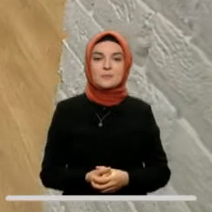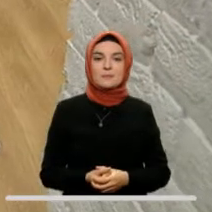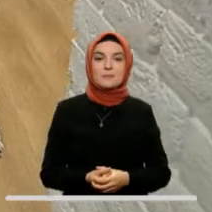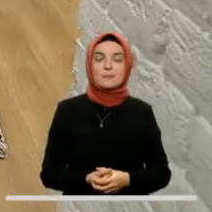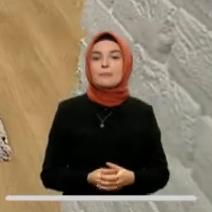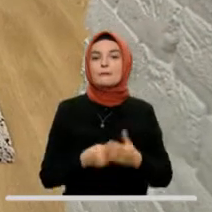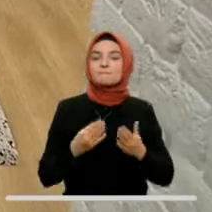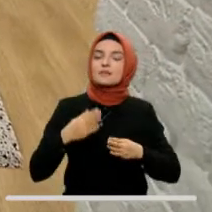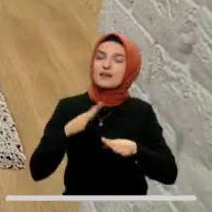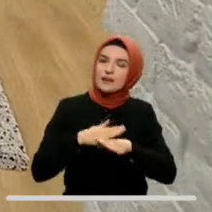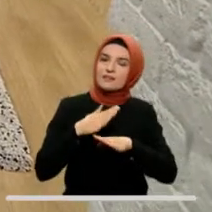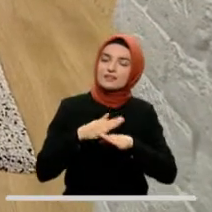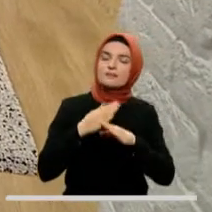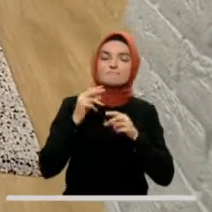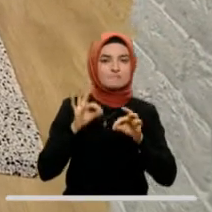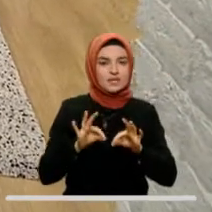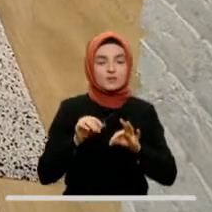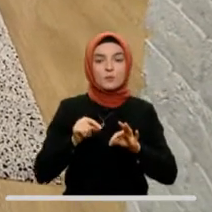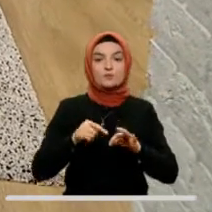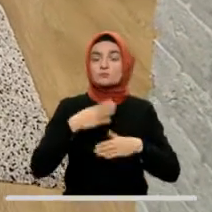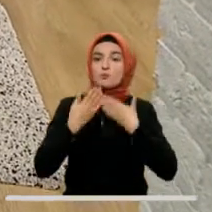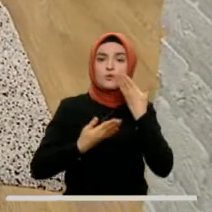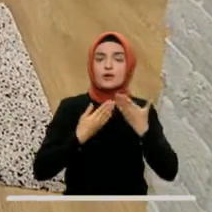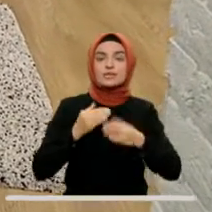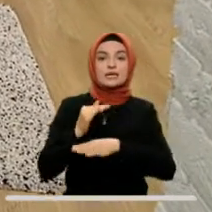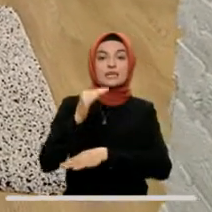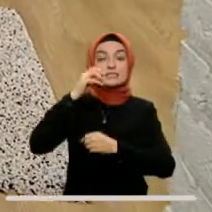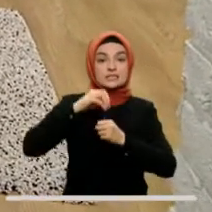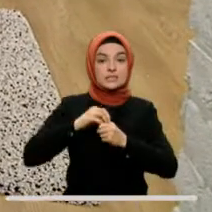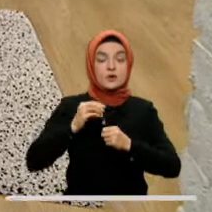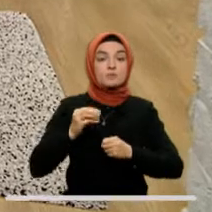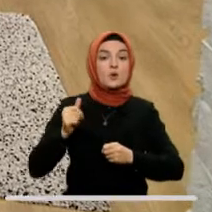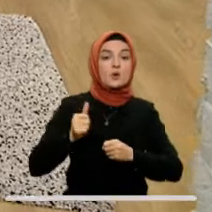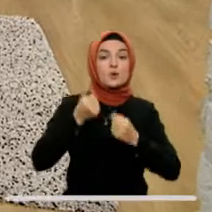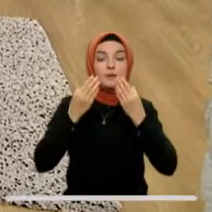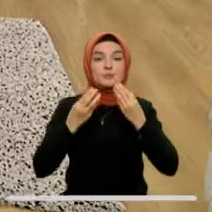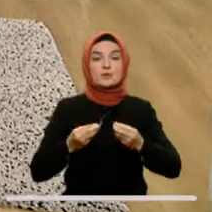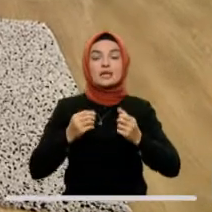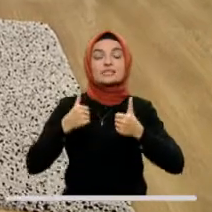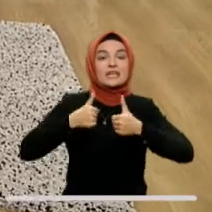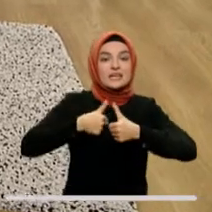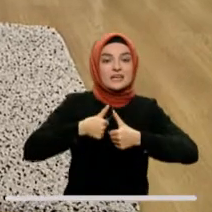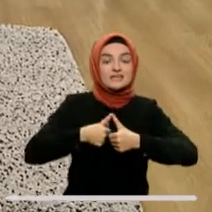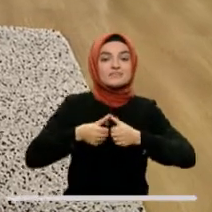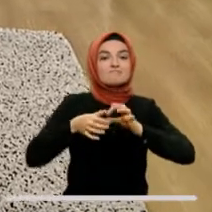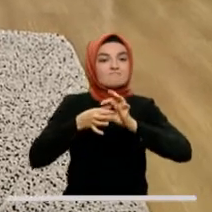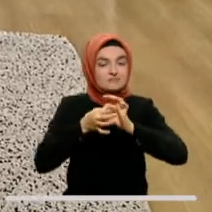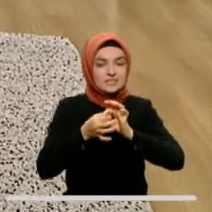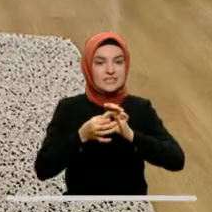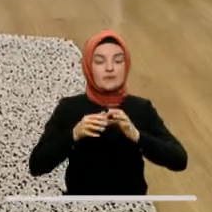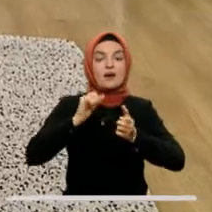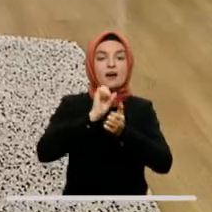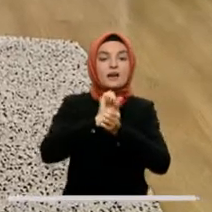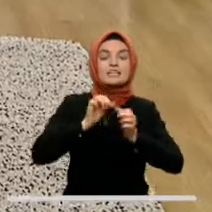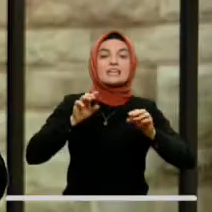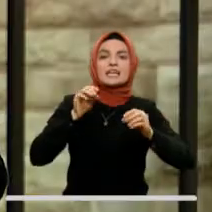o zaman şöyle yavaştan bir konumuza girelim. Evet. O bahsettiğimiz hayatımız içerisinde çok önemli bir yer tutan evliliklerimiz evet. Ve evliliklerimizdeki